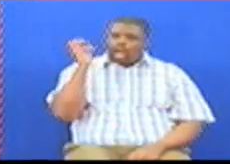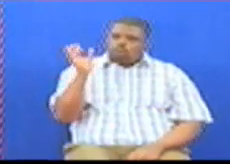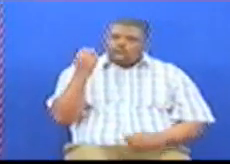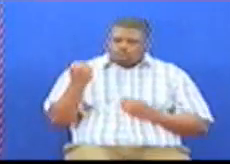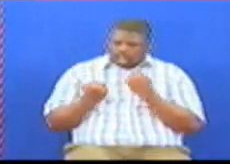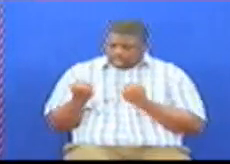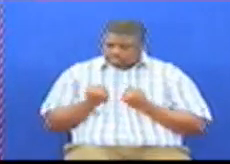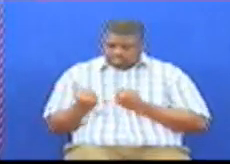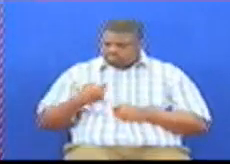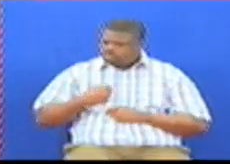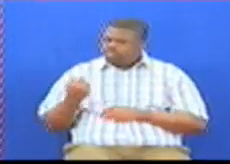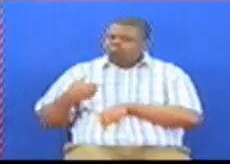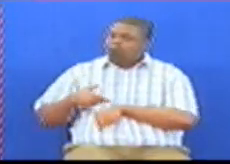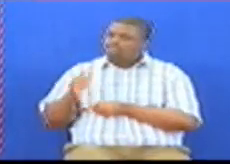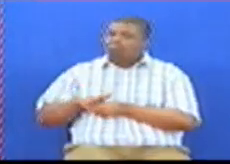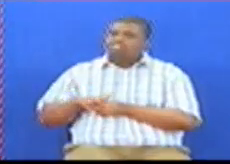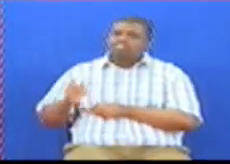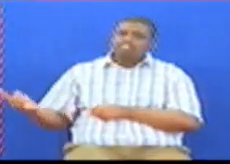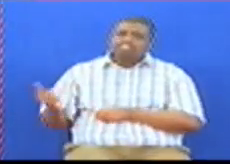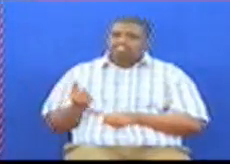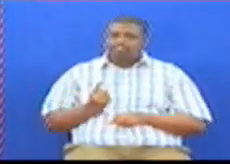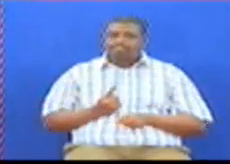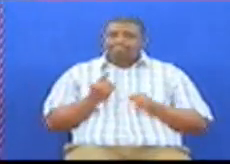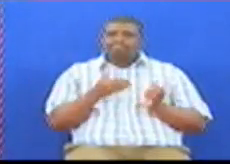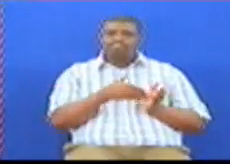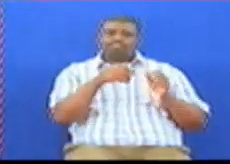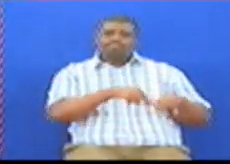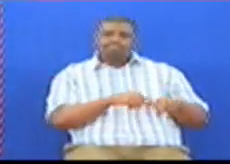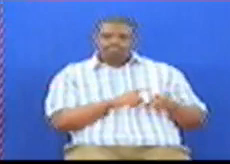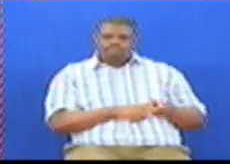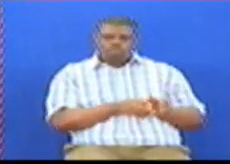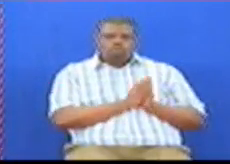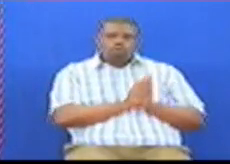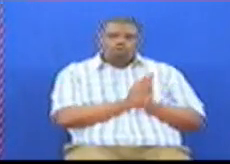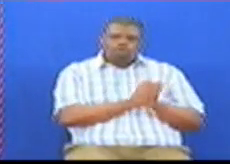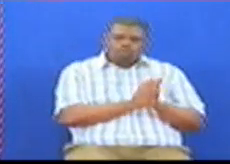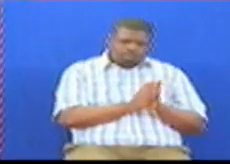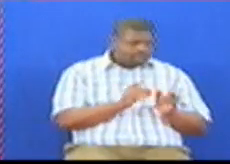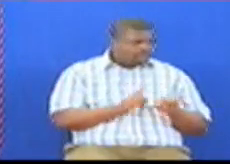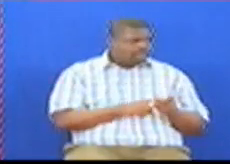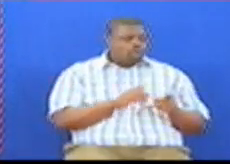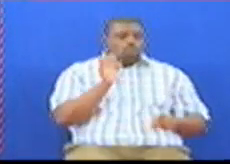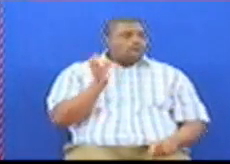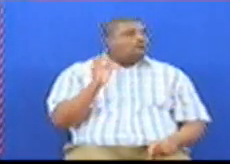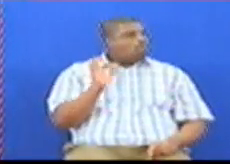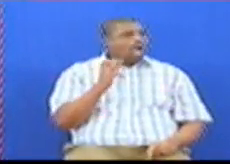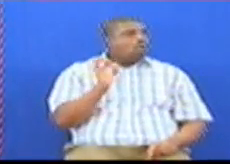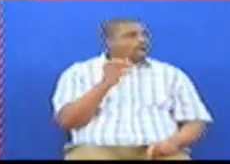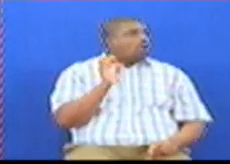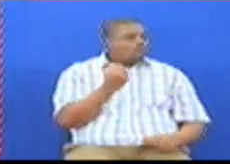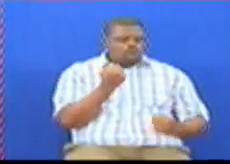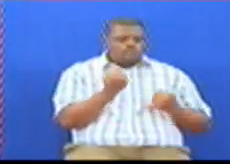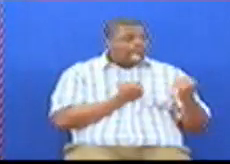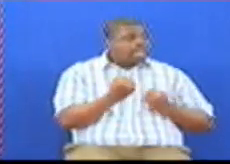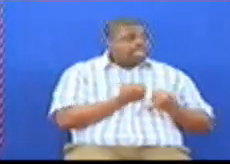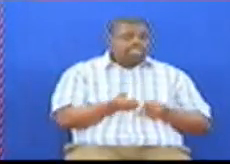nimekuja huku bungeni muda mwingi nikimzana na Umi Mwalimu pamoja na msaidizi wake kuwaomba ambulance, lakini nimeambiwa ambulance imefika. Naamini sasa tutaenda kuokoa